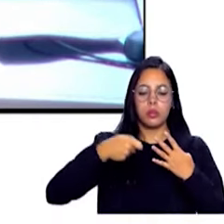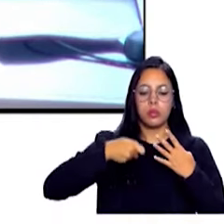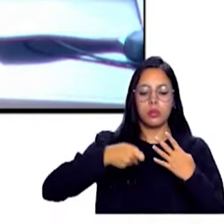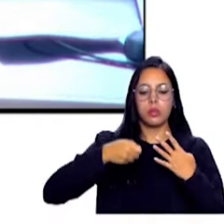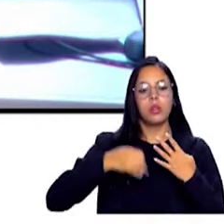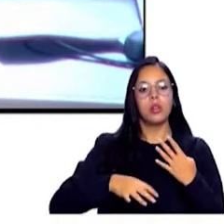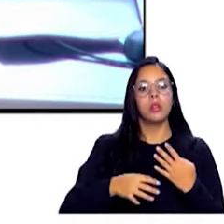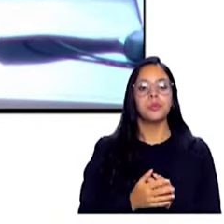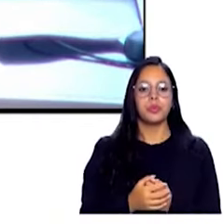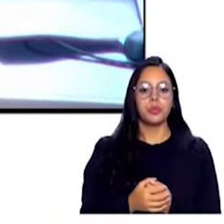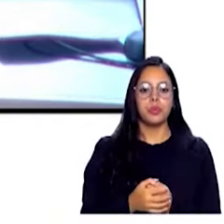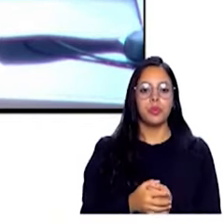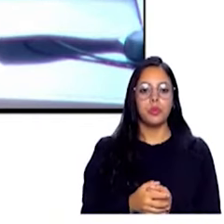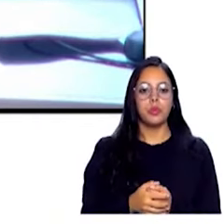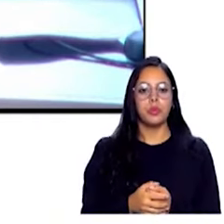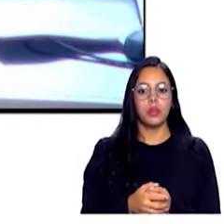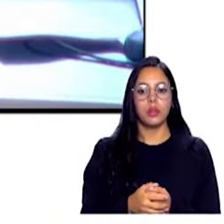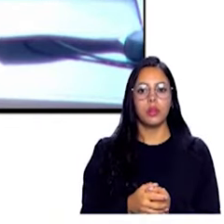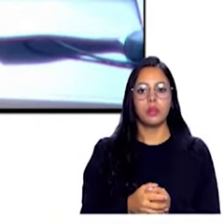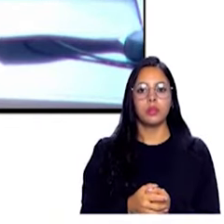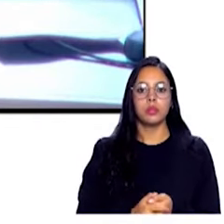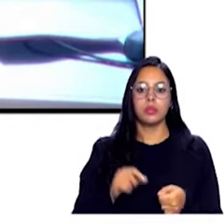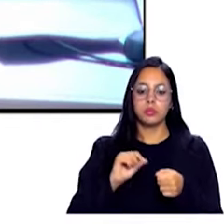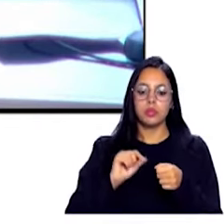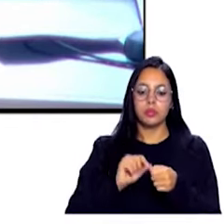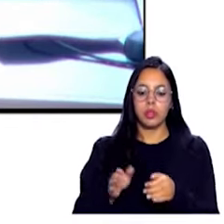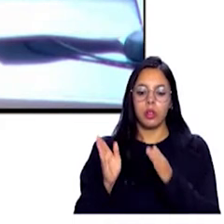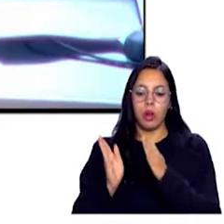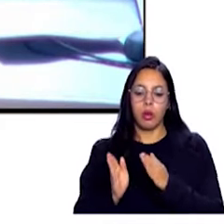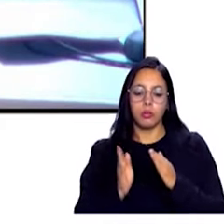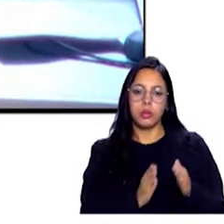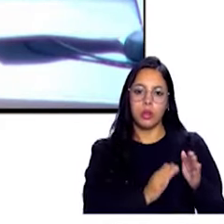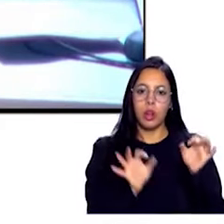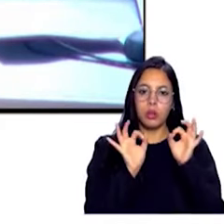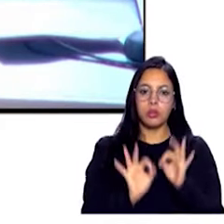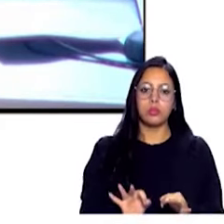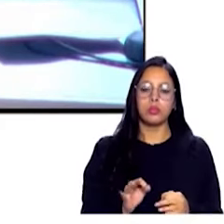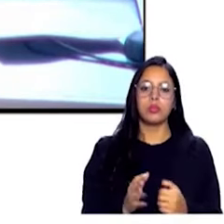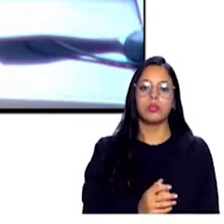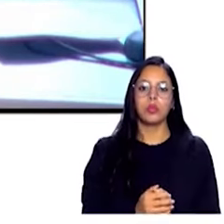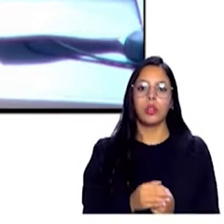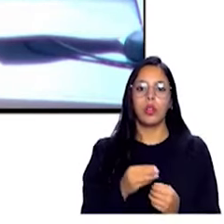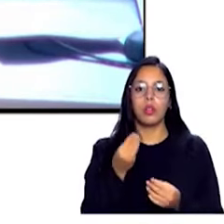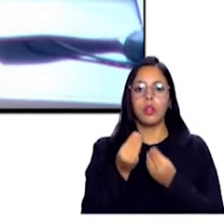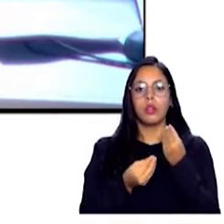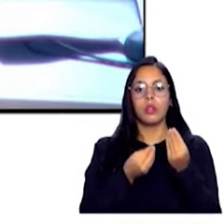disciplinaire donc est-ce que c'est un crre puisque c'est la fon disciplinaire elle-même